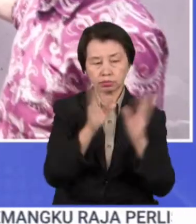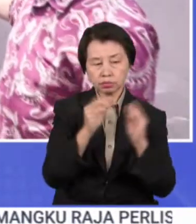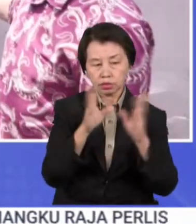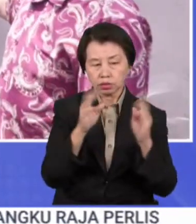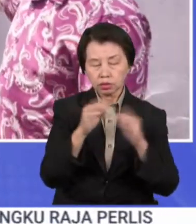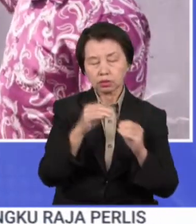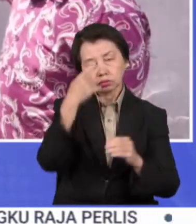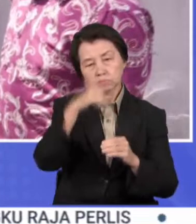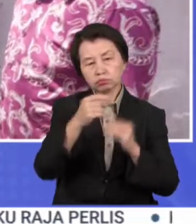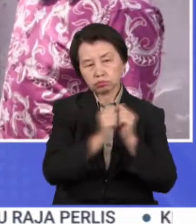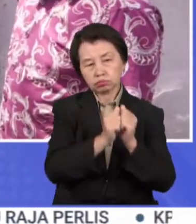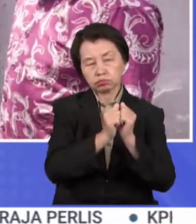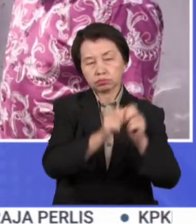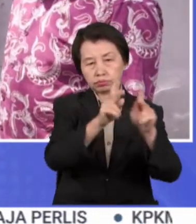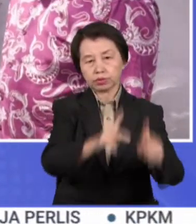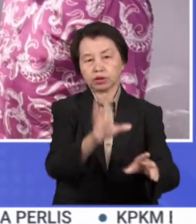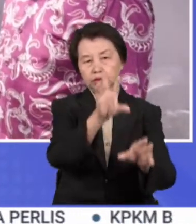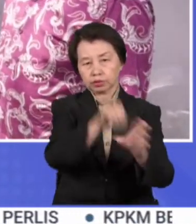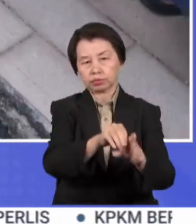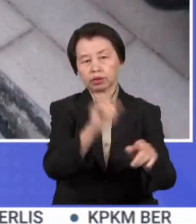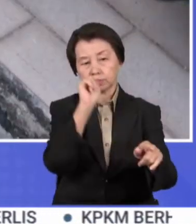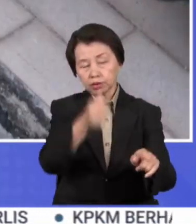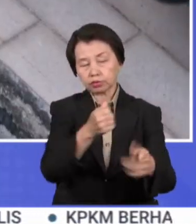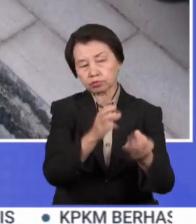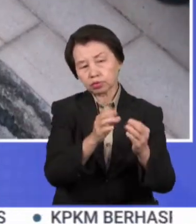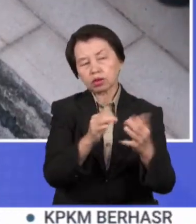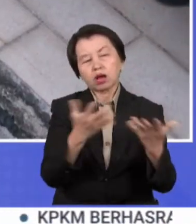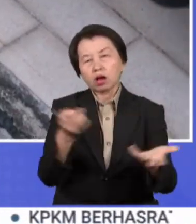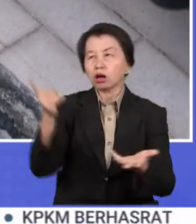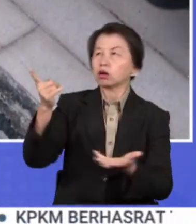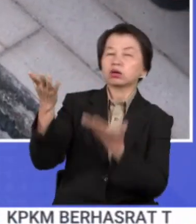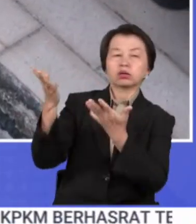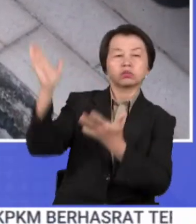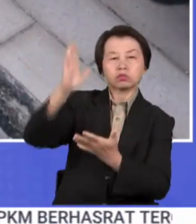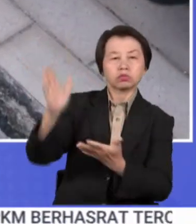rasmi bersama pihak terlibat esok bagi mencari